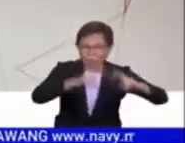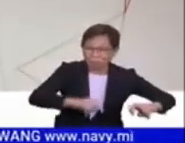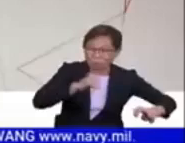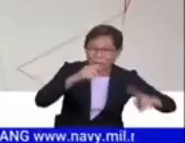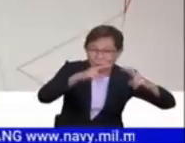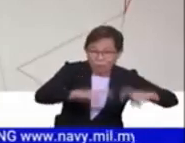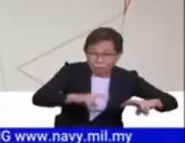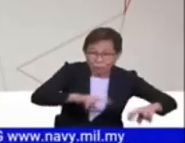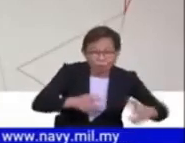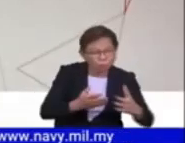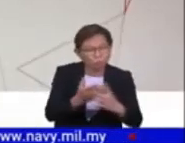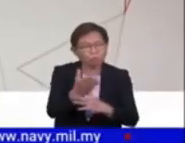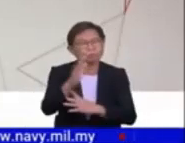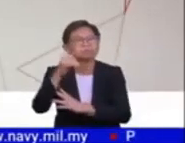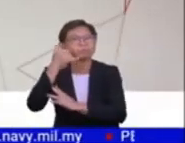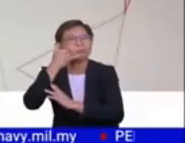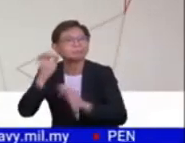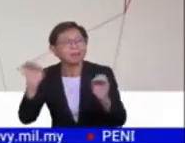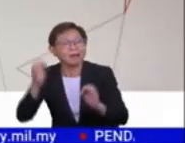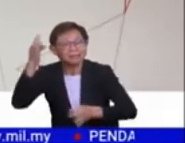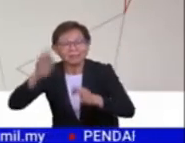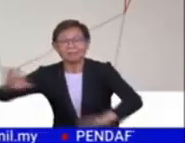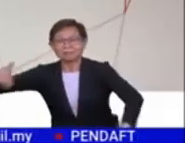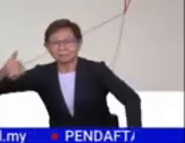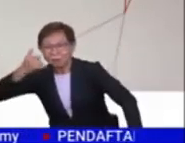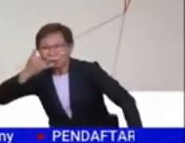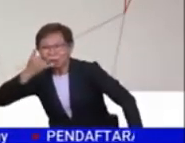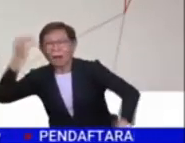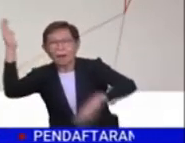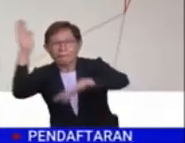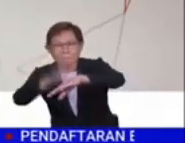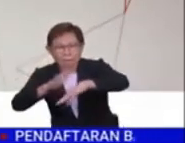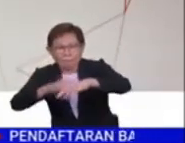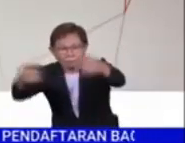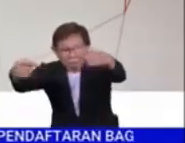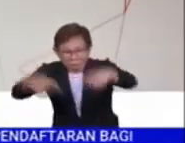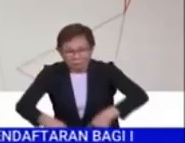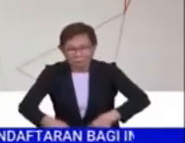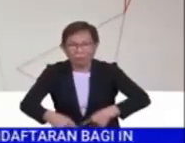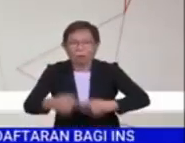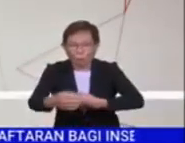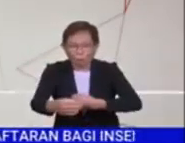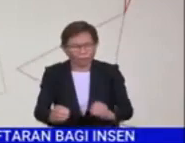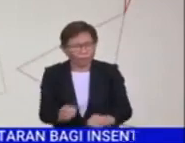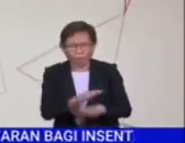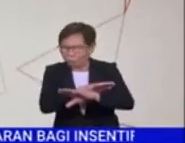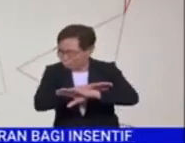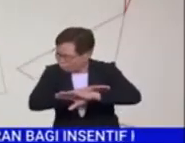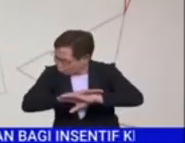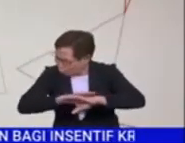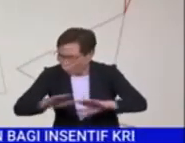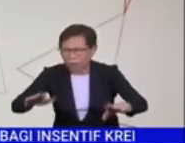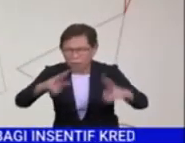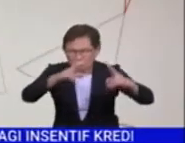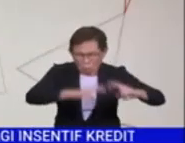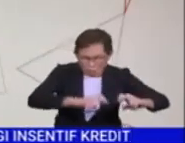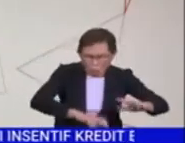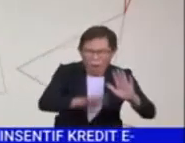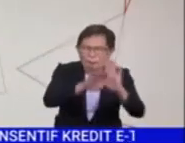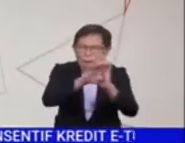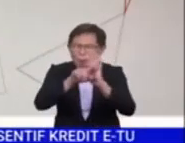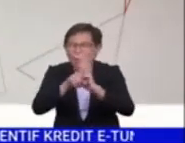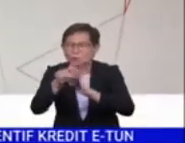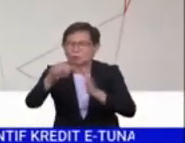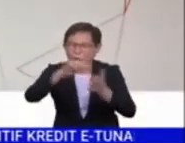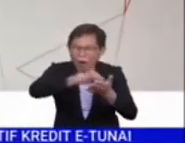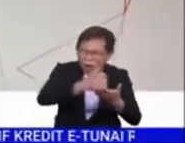melalui panggilan telefon. Sekiranya mereka telefon kita pun, mereka akan suruh kita datang ke tempat mereka. Bukan akan siasat latar belakang kita,